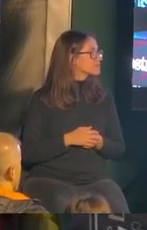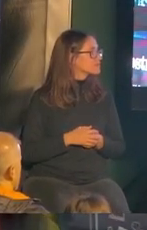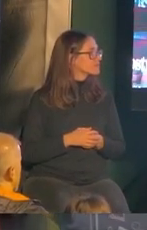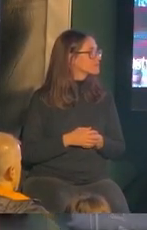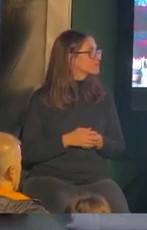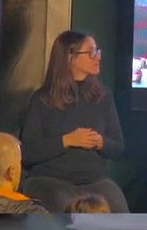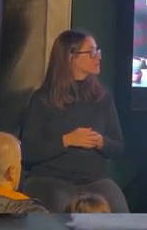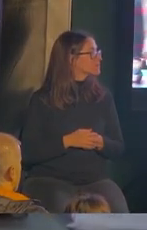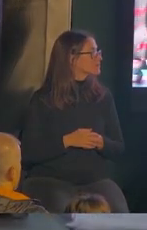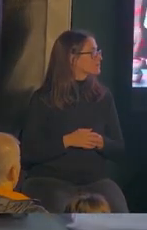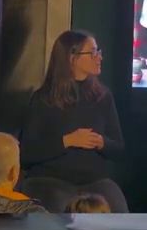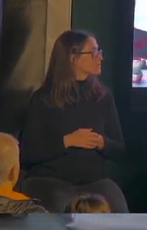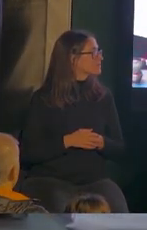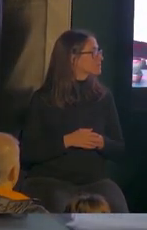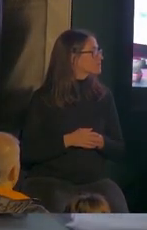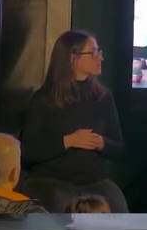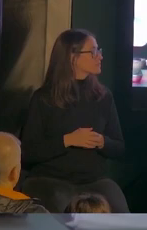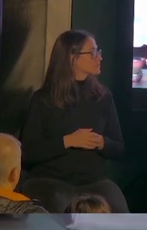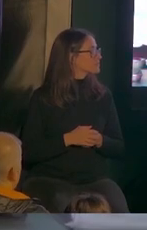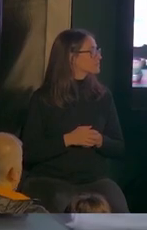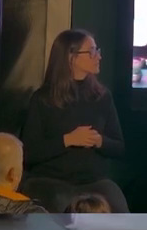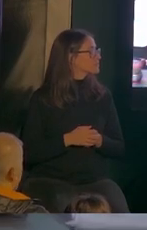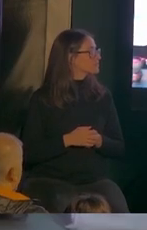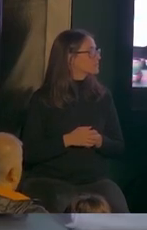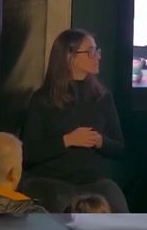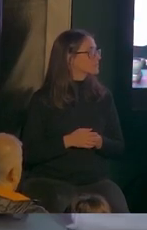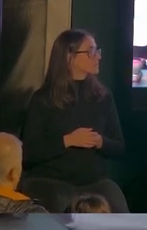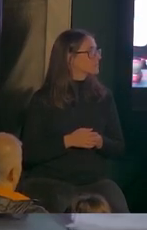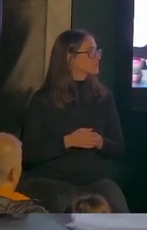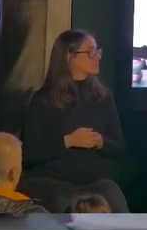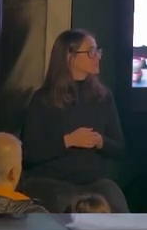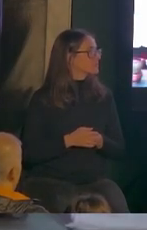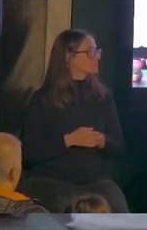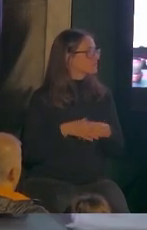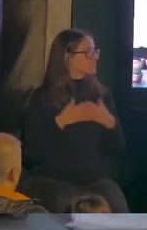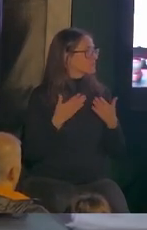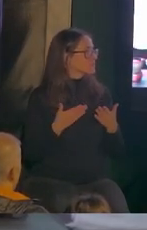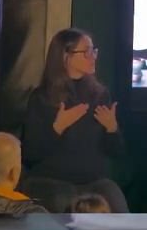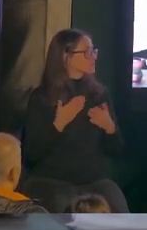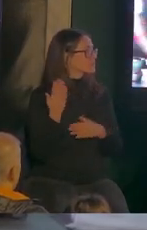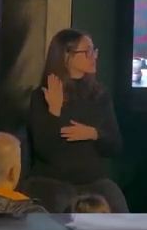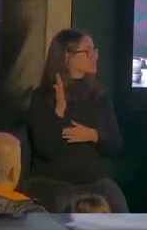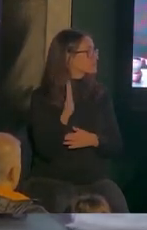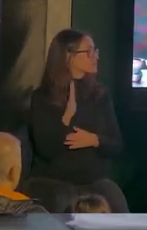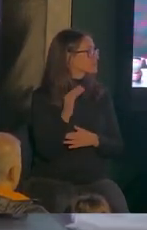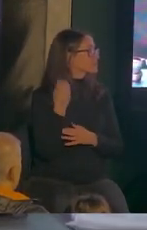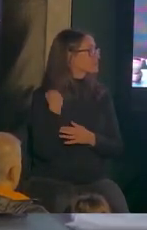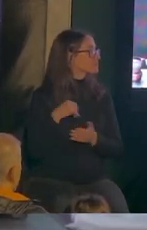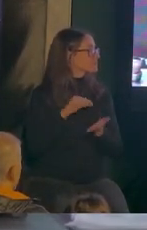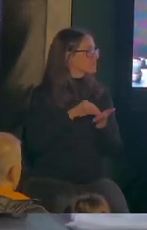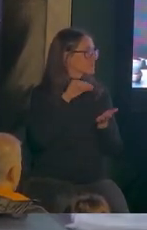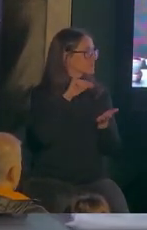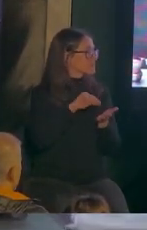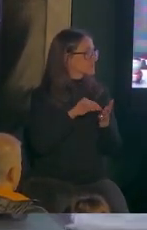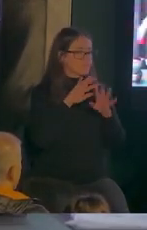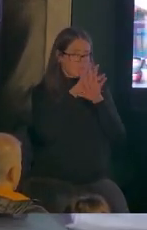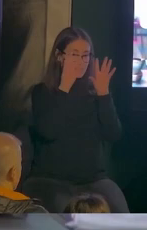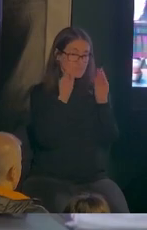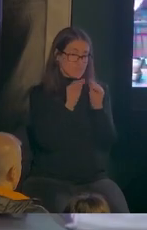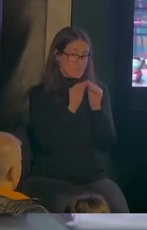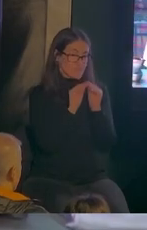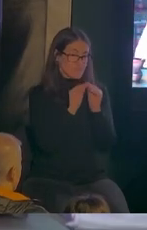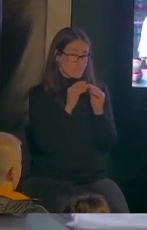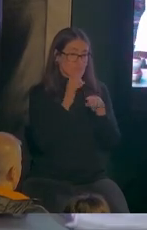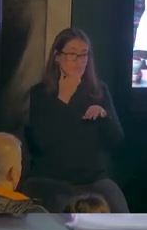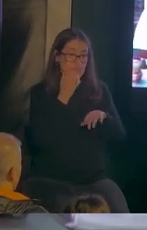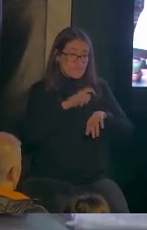Vale. Perfecte, així ja anem avançant. I ara el que faré és ensenyar-vos-el un cop fet com queda. Perquè si